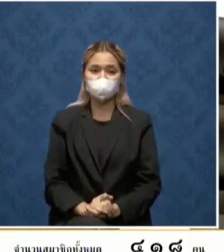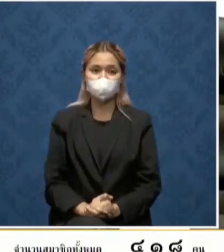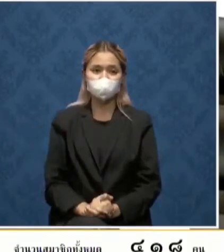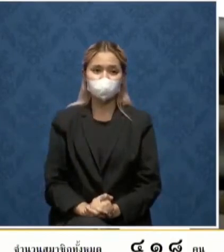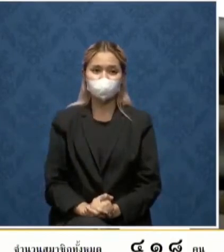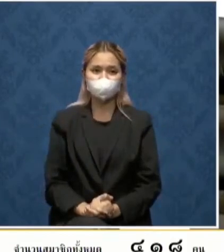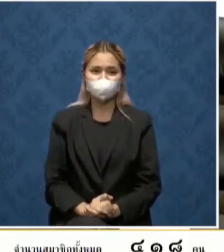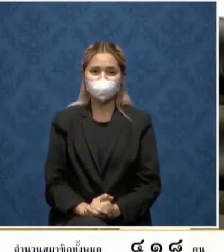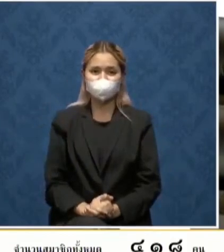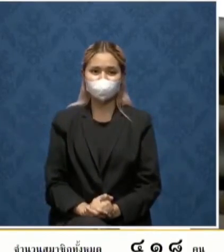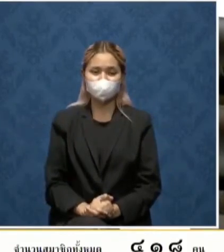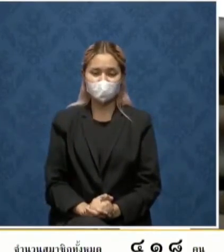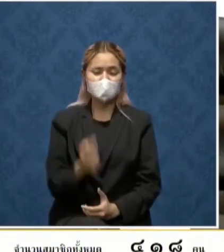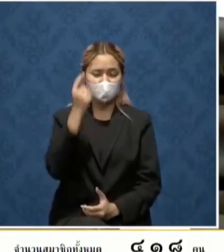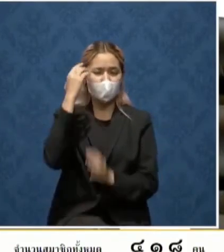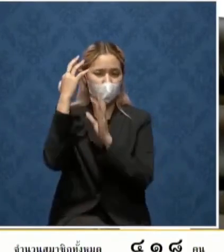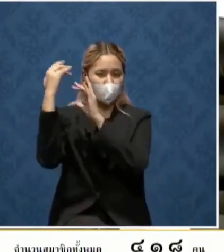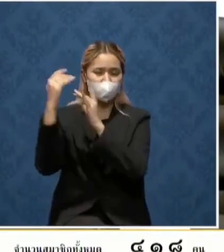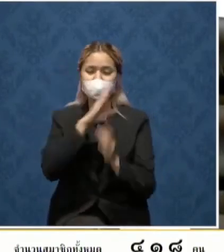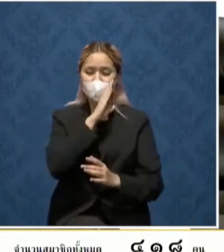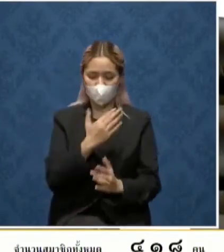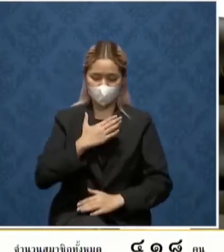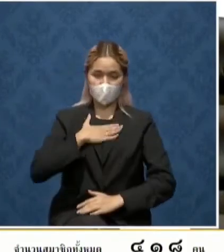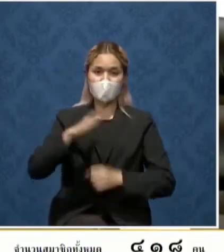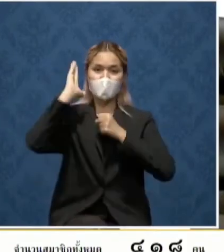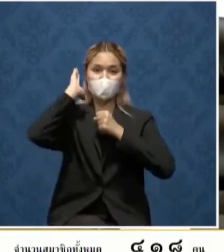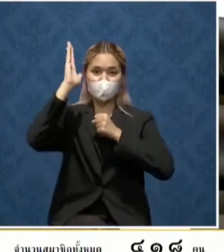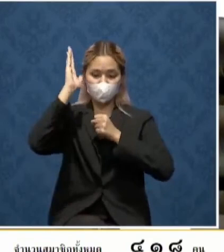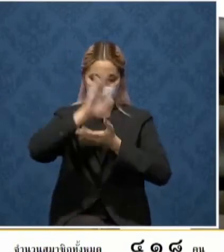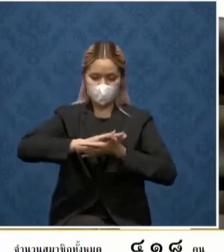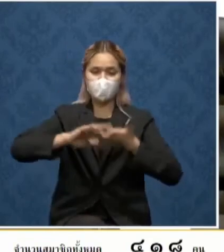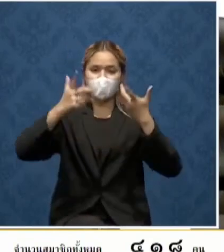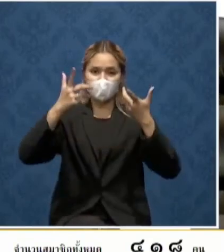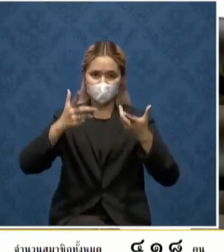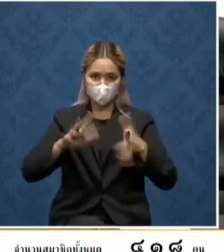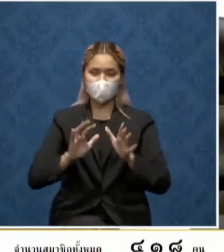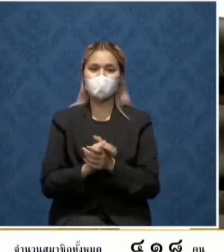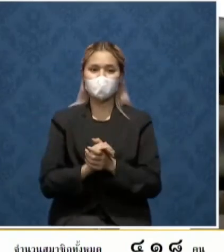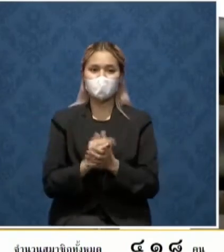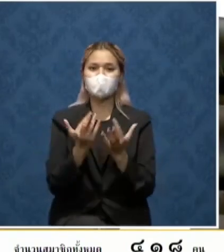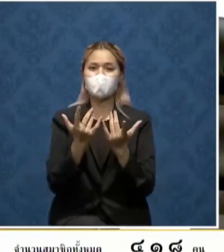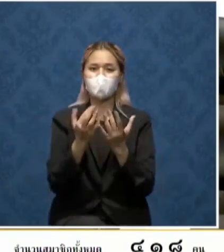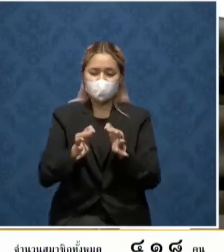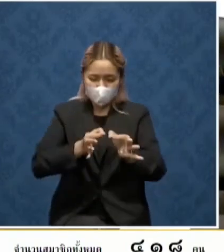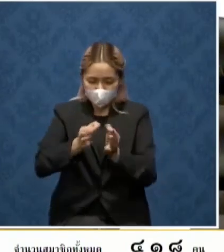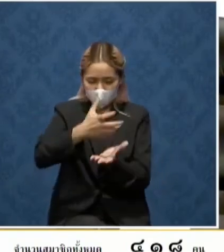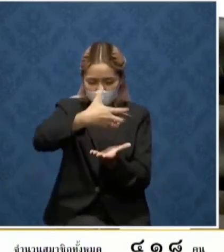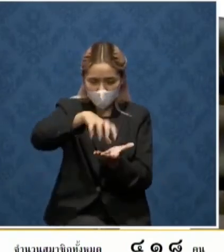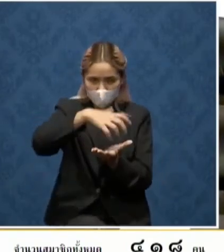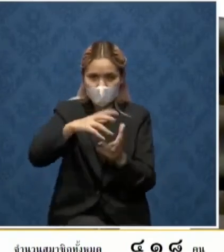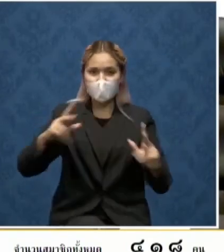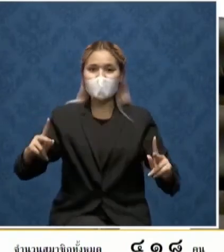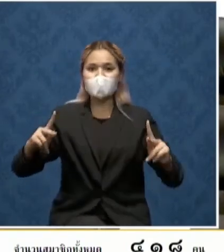ก็หวงวาเวลหลัการยภปลายของผมแลคุณปดิพัฏซึ่ก็จะเป็ื้อเนนๆ rep justify puis